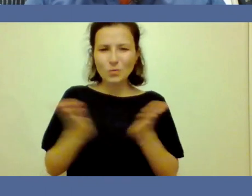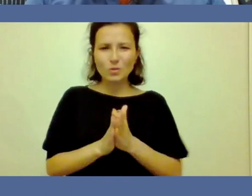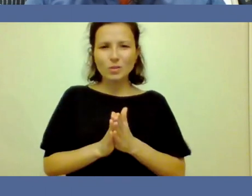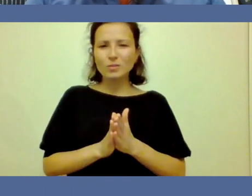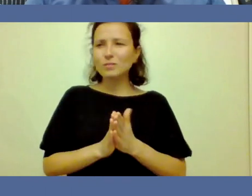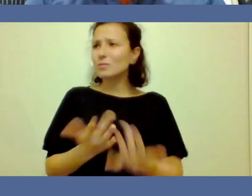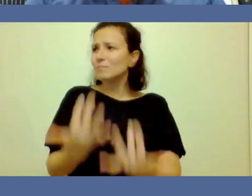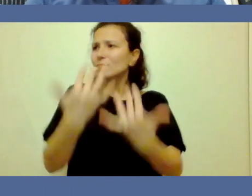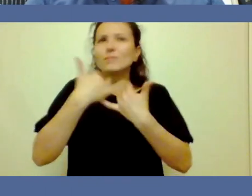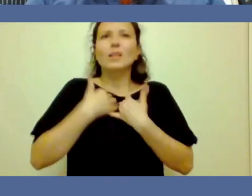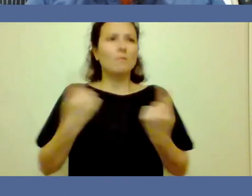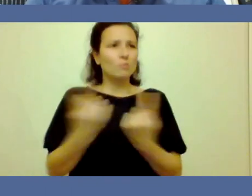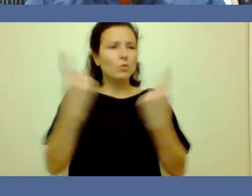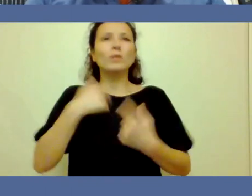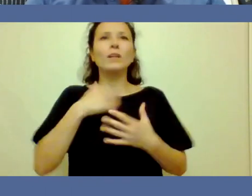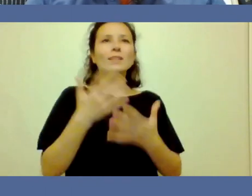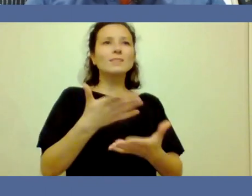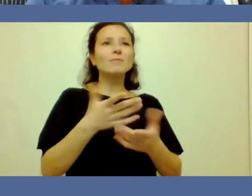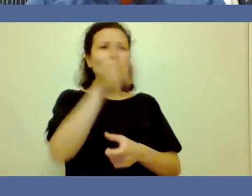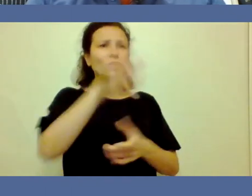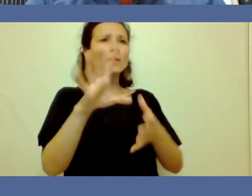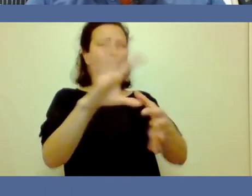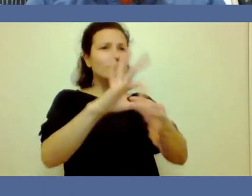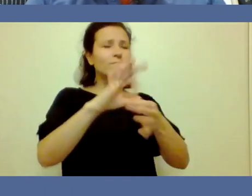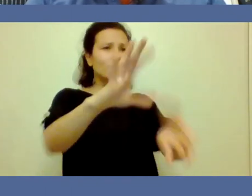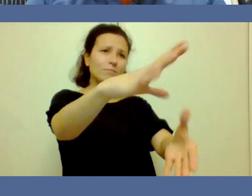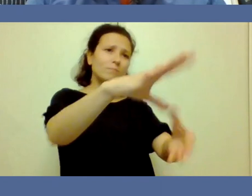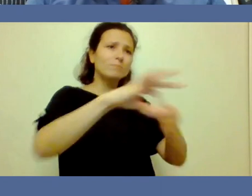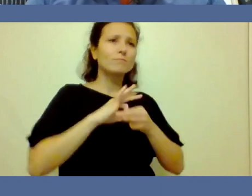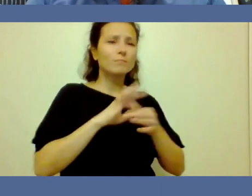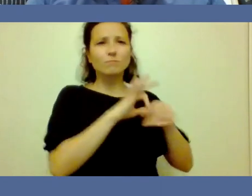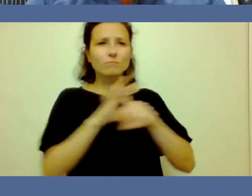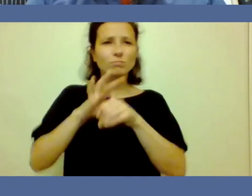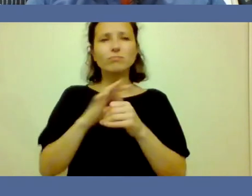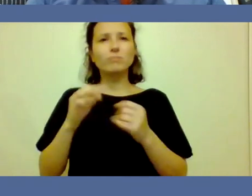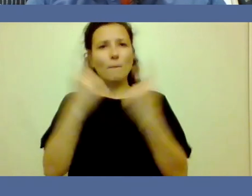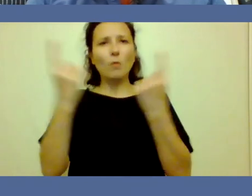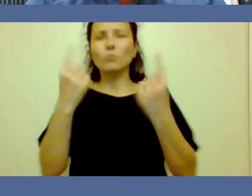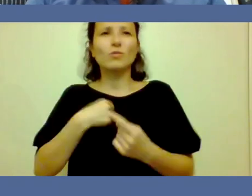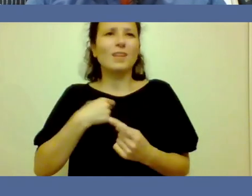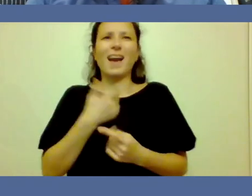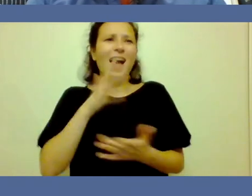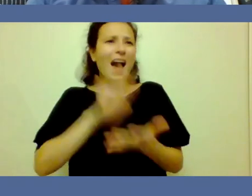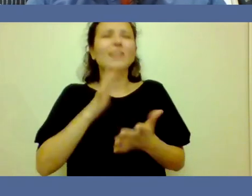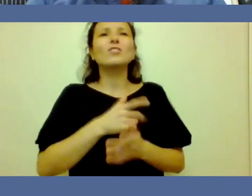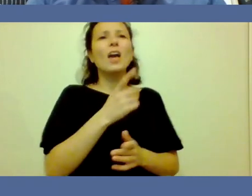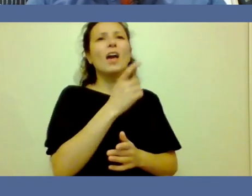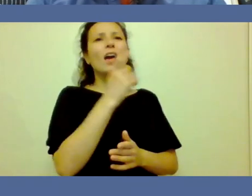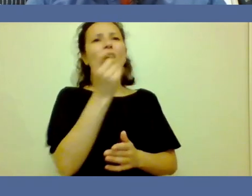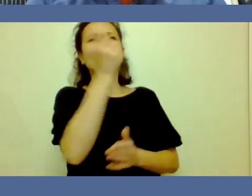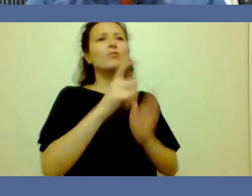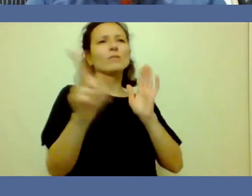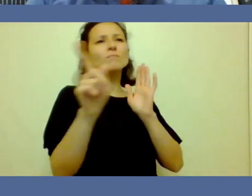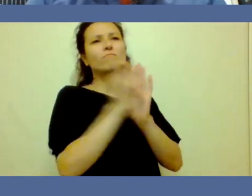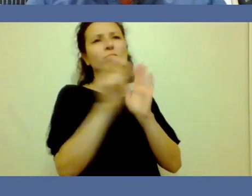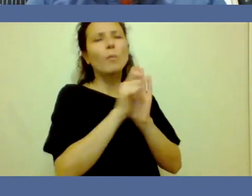takiej przygody. Ja chcę pana zabrać w podróż. I ja nie jestem typem, który jeździ cały czas na tą samą działkę. Za każdym razem jadę gdzieś indziej. Nie